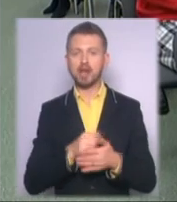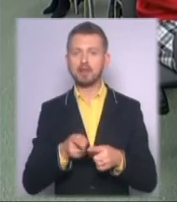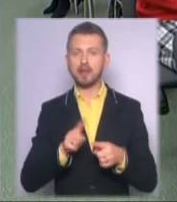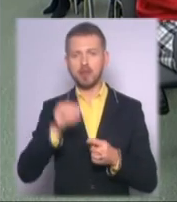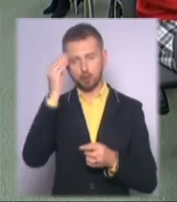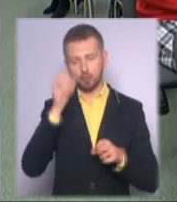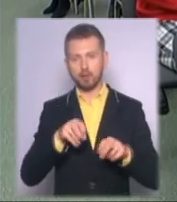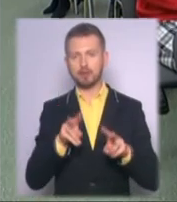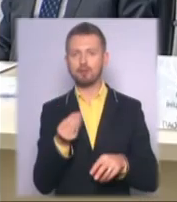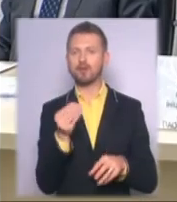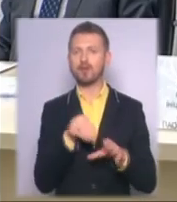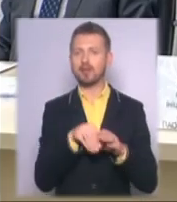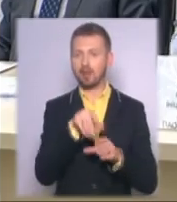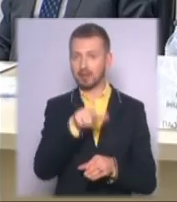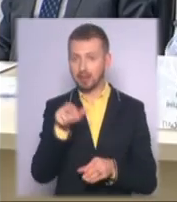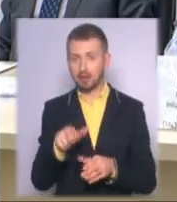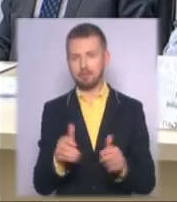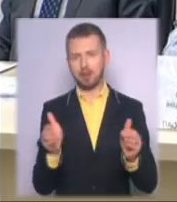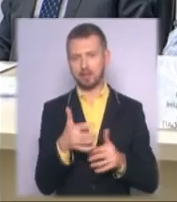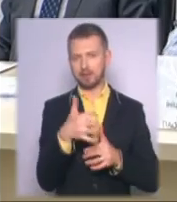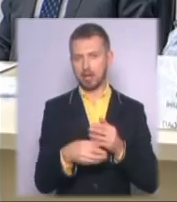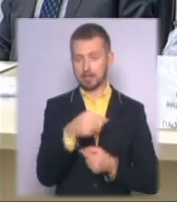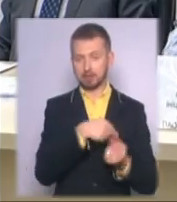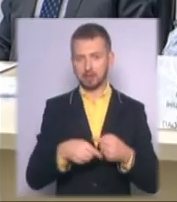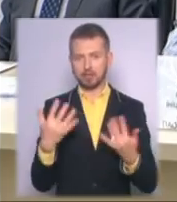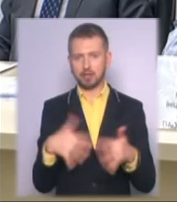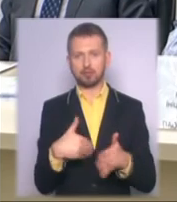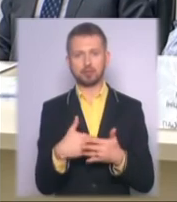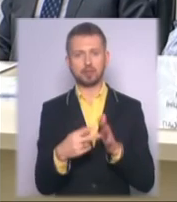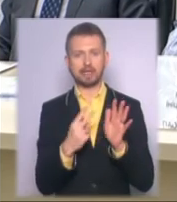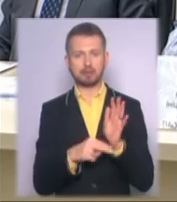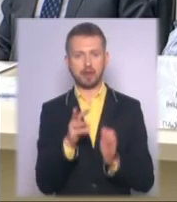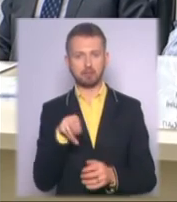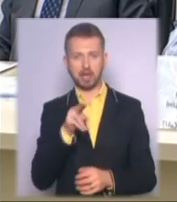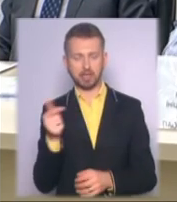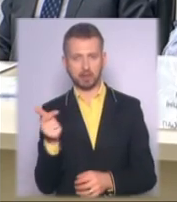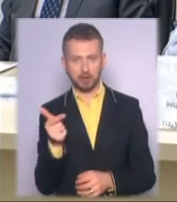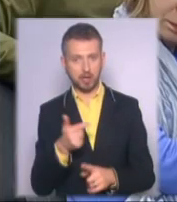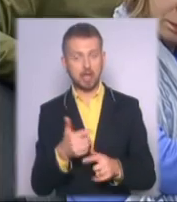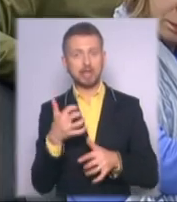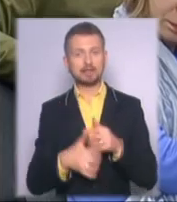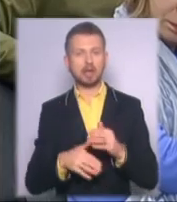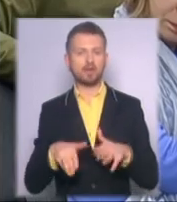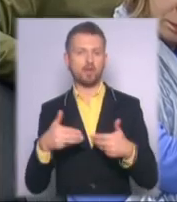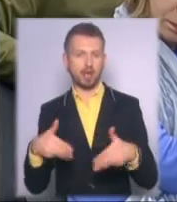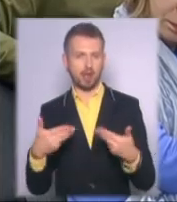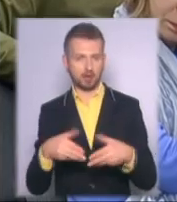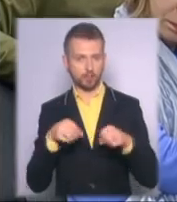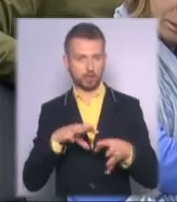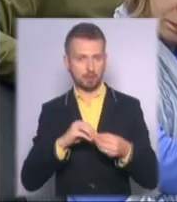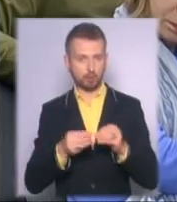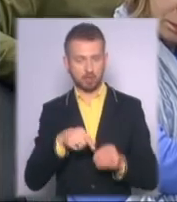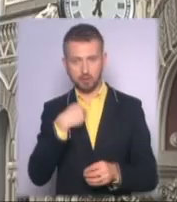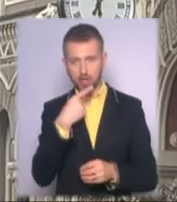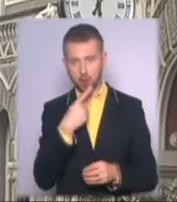фахівців, вкладники, в основному малий та середній бізнес, втрачають близько 70 мільярдів гривень. Серед варіантів вирішення проблеми називають